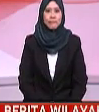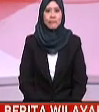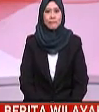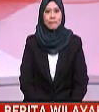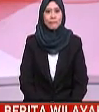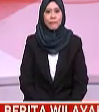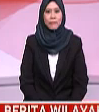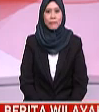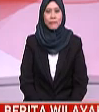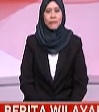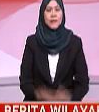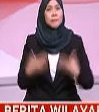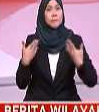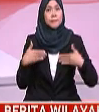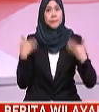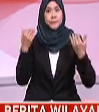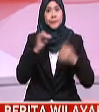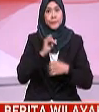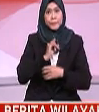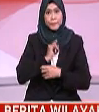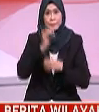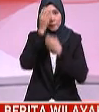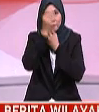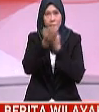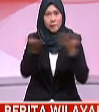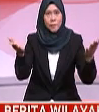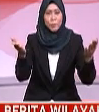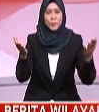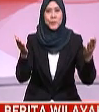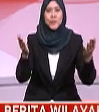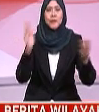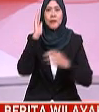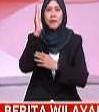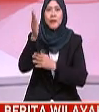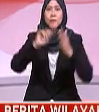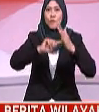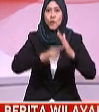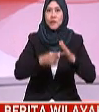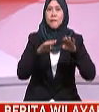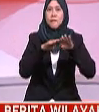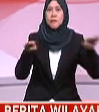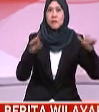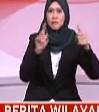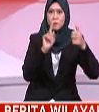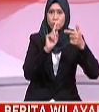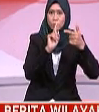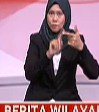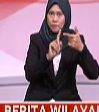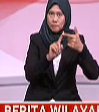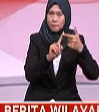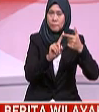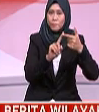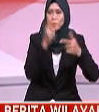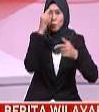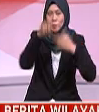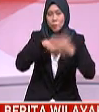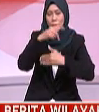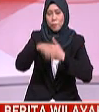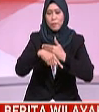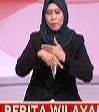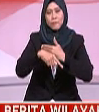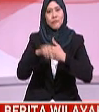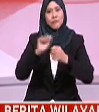Sukacita saya maklumkan hari ini bahawa kita akan mulakan fasa 2. Kita akan mulakan fasa 2 program